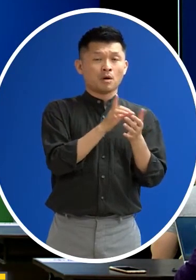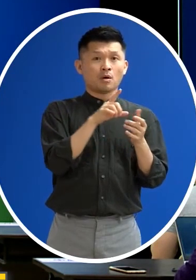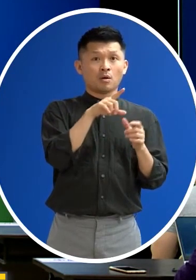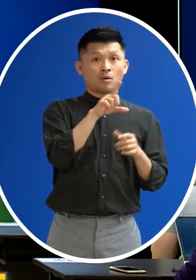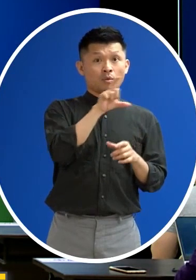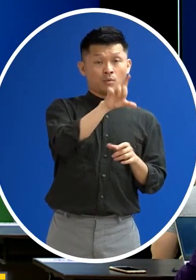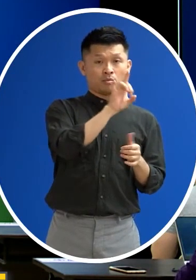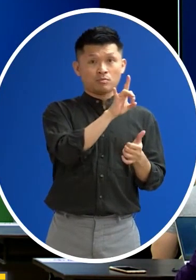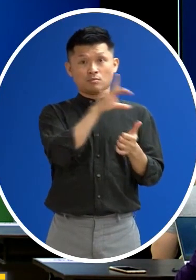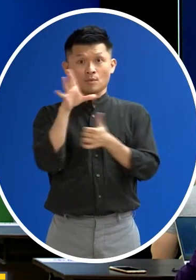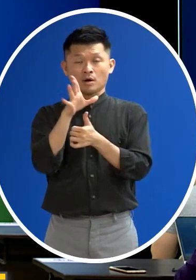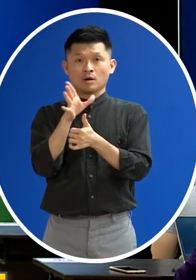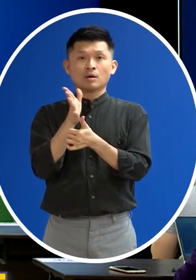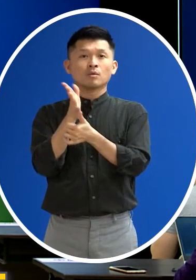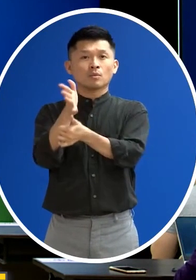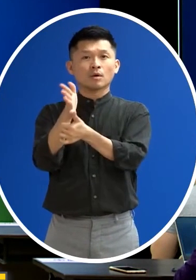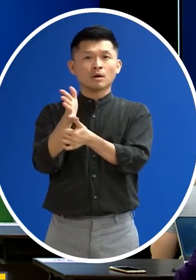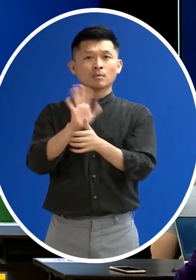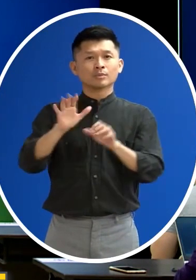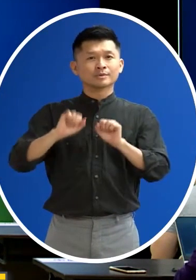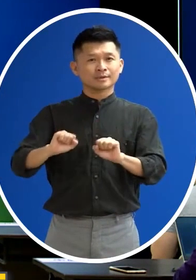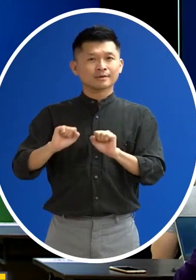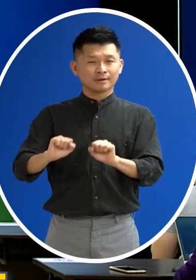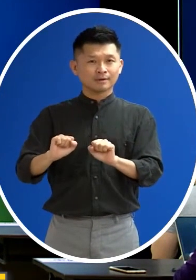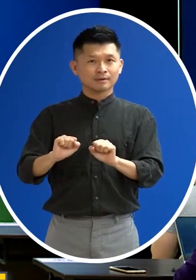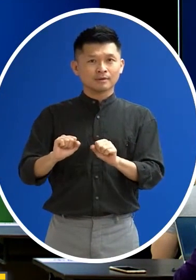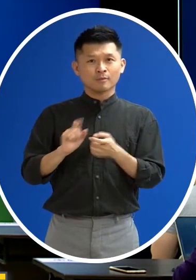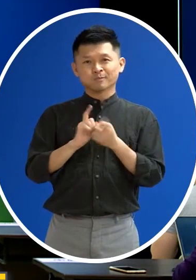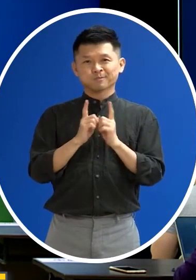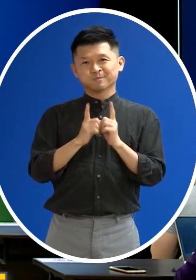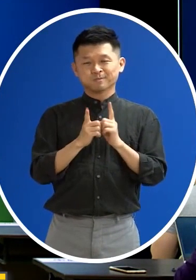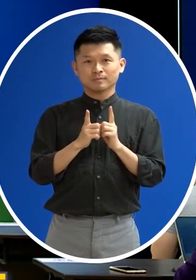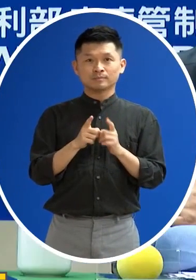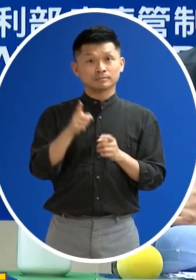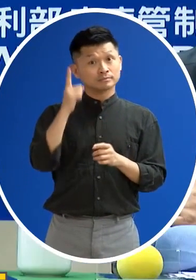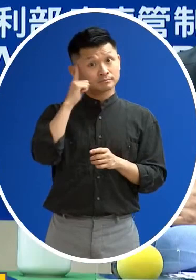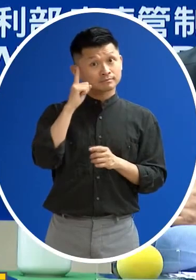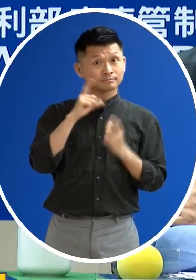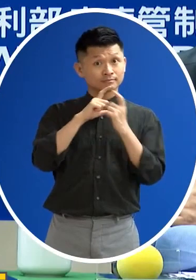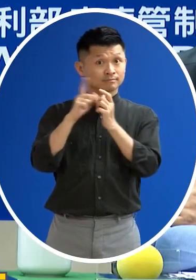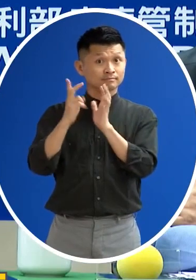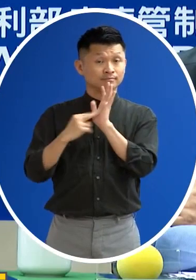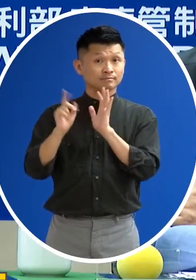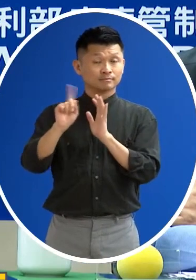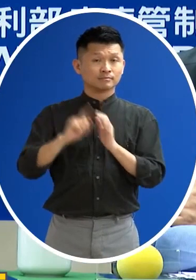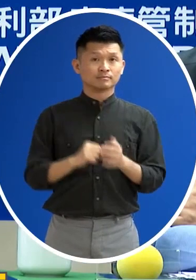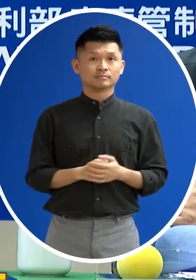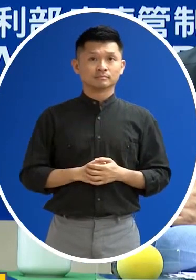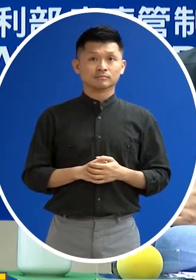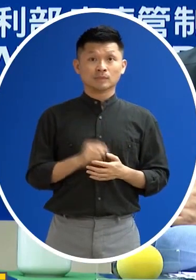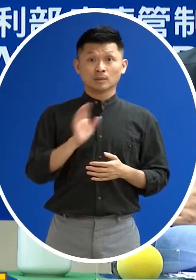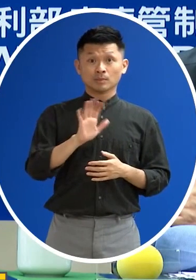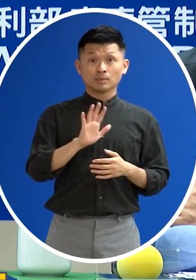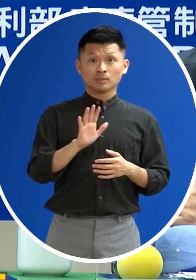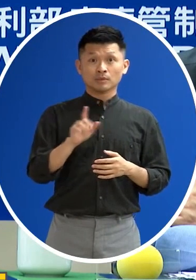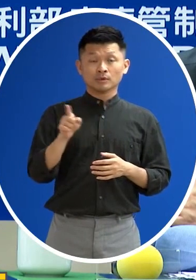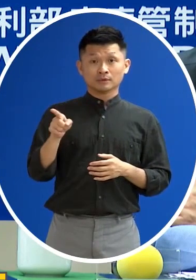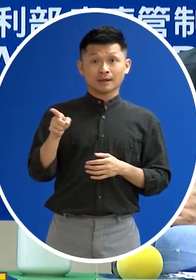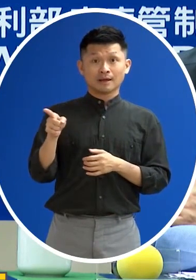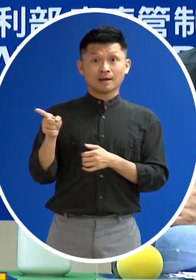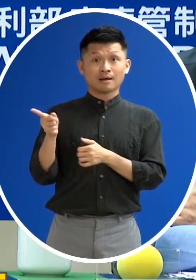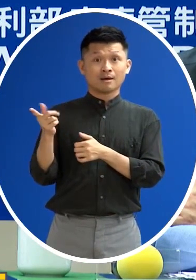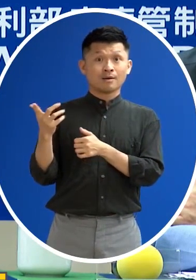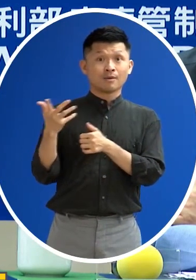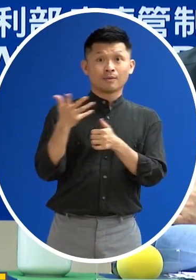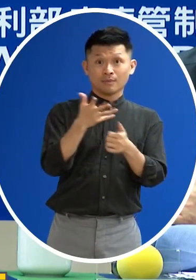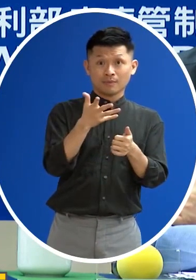应，他讲说这样问法会不会不太健康？指挥官怎么回应？谢谢。 不太健康跟哦，他说他这样的问